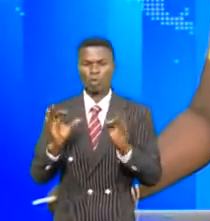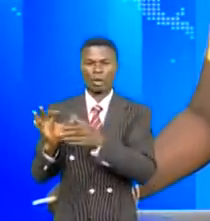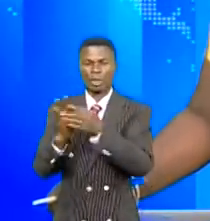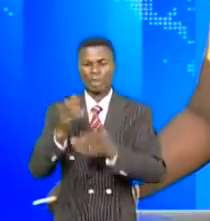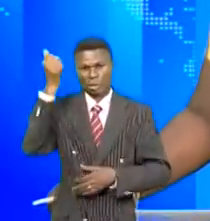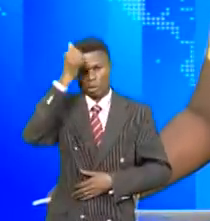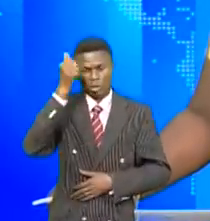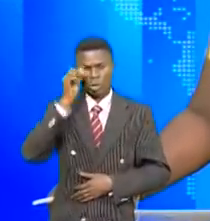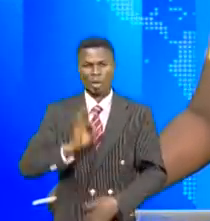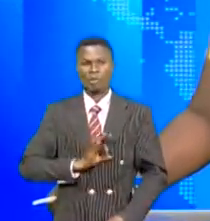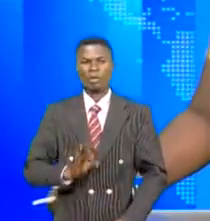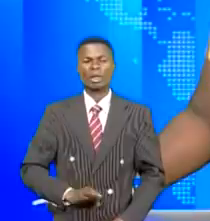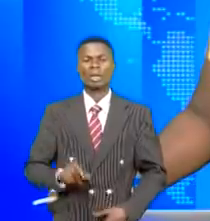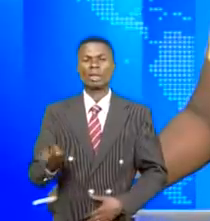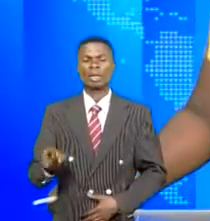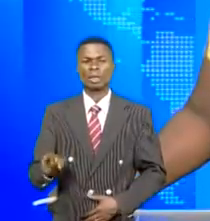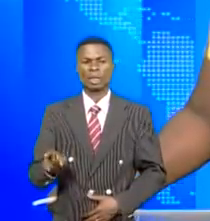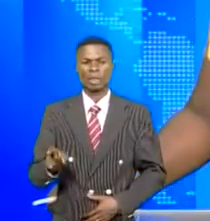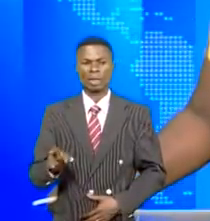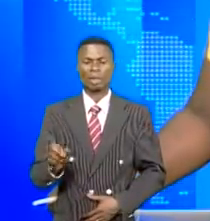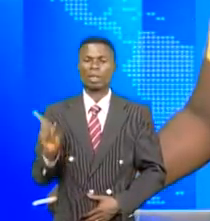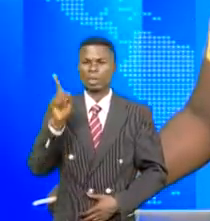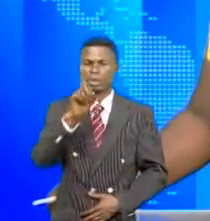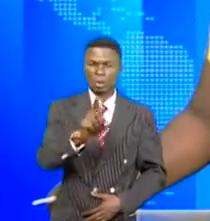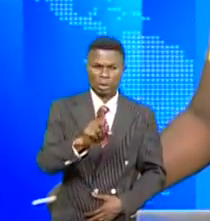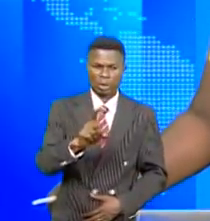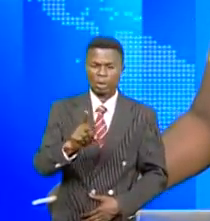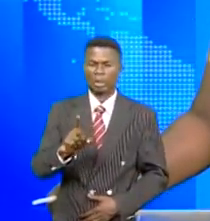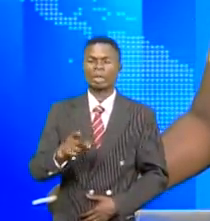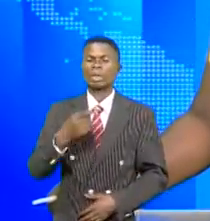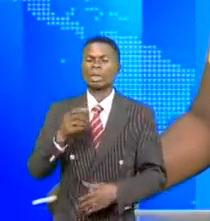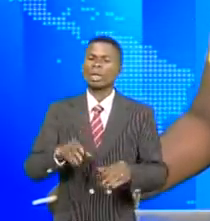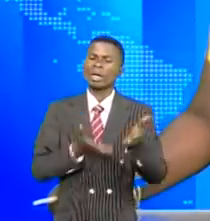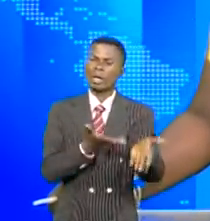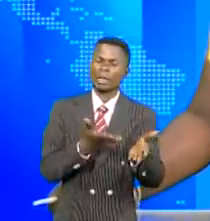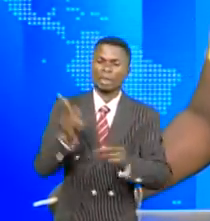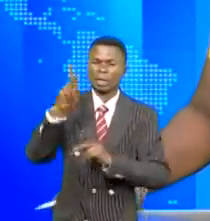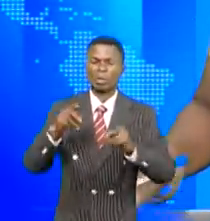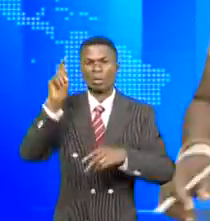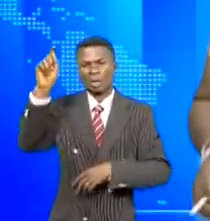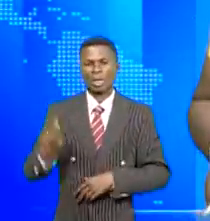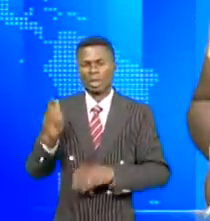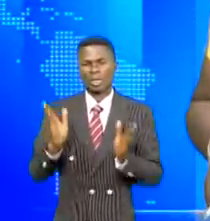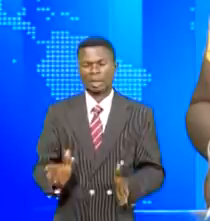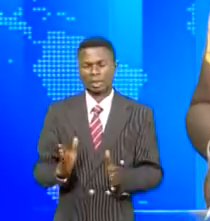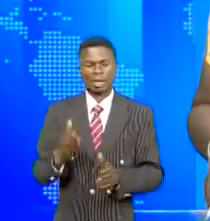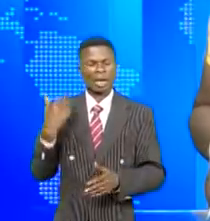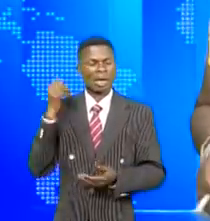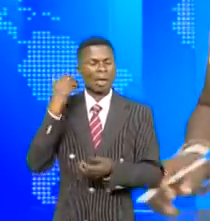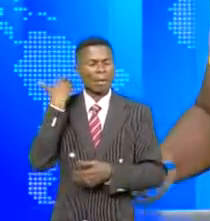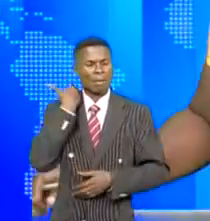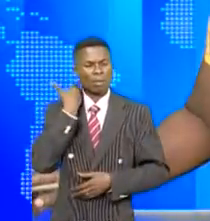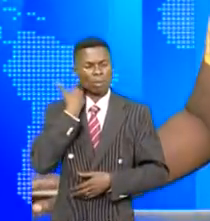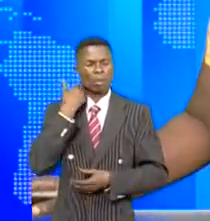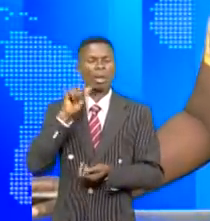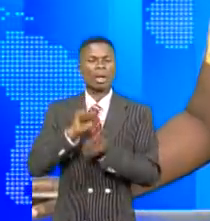l'Union africaine, Félix-Antoine Tshisekedi Tshilombo, est allé au chevet du peuple tanzanien frappé par ces malheurs soudains pour lui